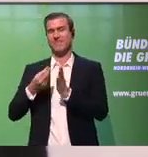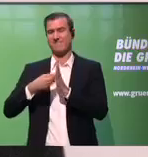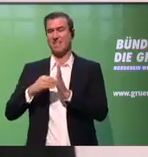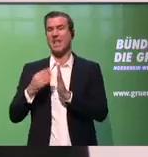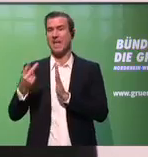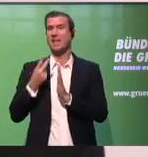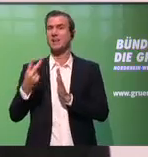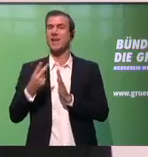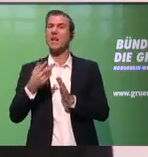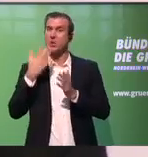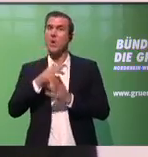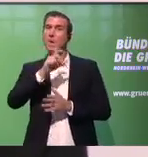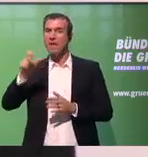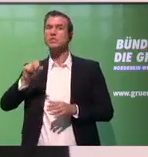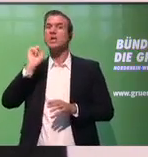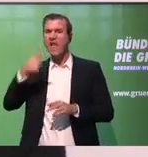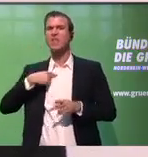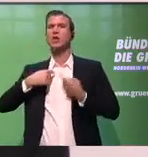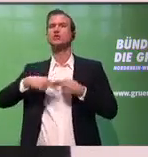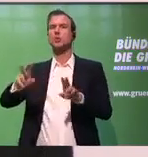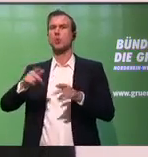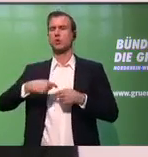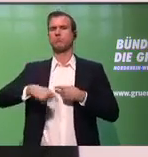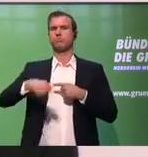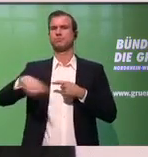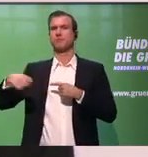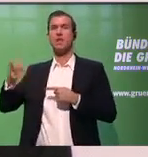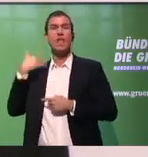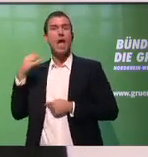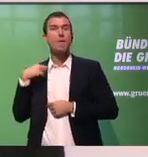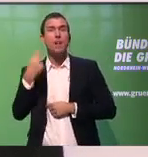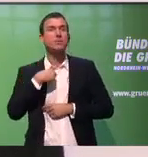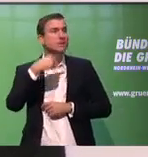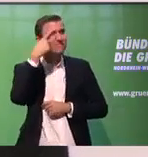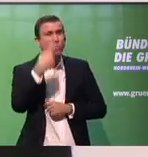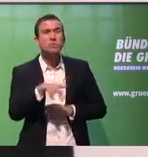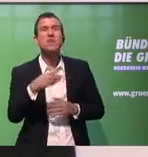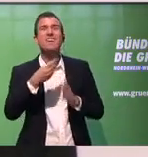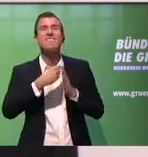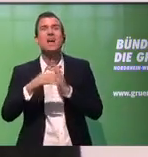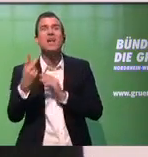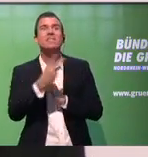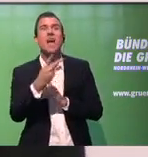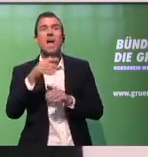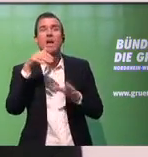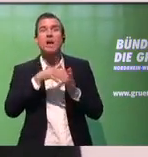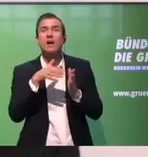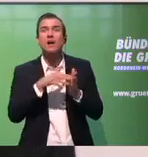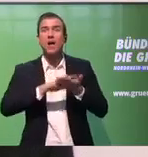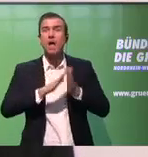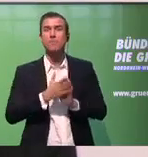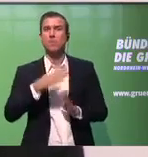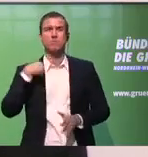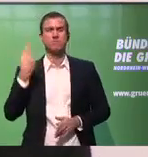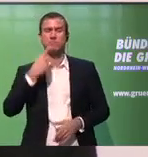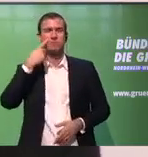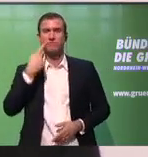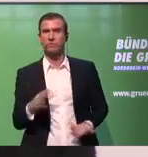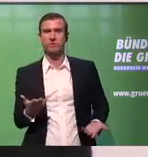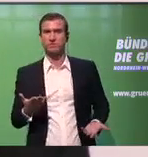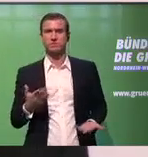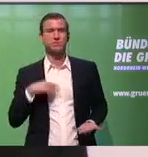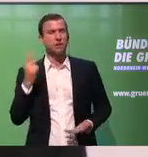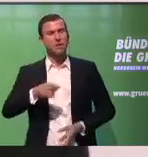dass man Menschen auf See zurückschickt. Und das wussten wir damals gar nicht. Das war uns gar nicht bekannt, dass das ebenfalls Teil dieses Abkommens war. Wir